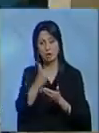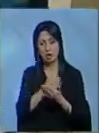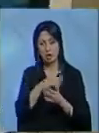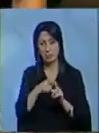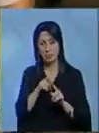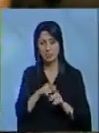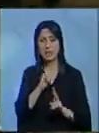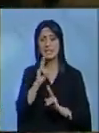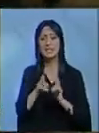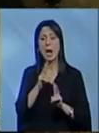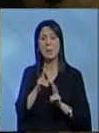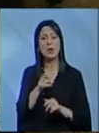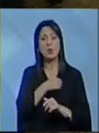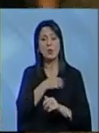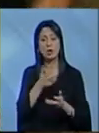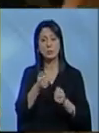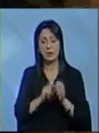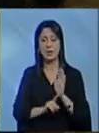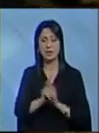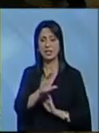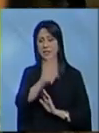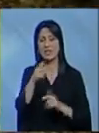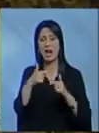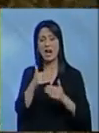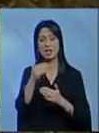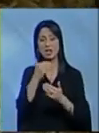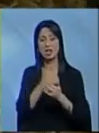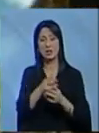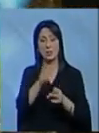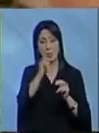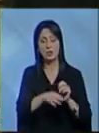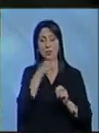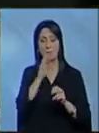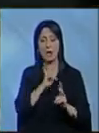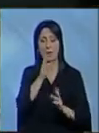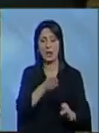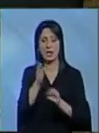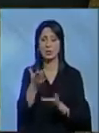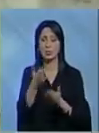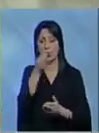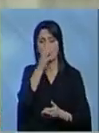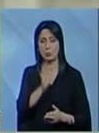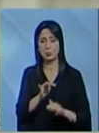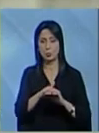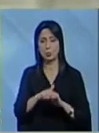გამოქვეყნდა. სააპელაციო განაცხადების მიღება კი დაიწყება ყველა გამოცდის შედეგის გამოქვეყნების შემდეგ.